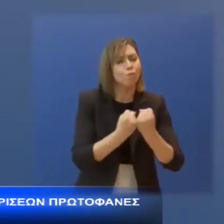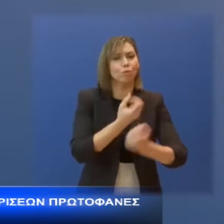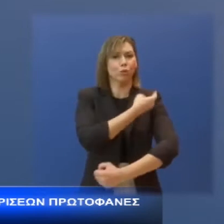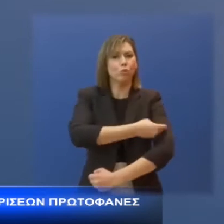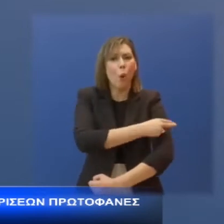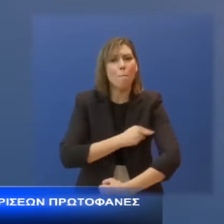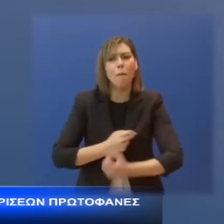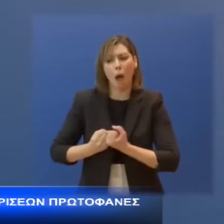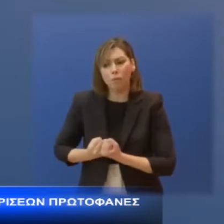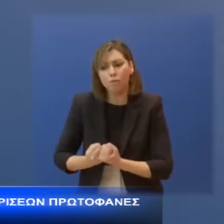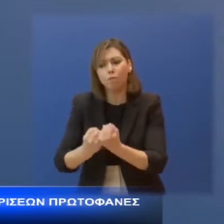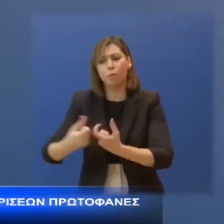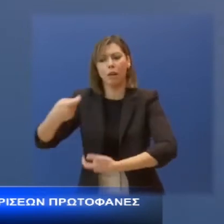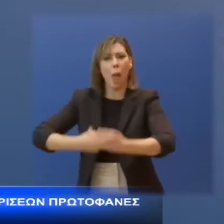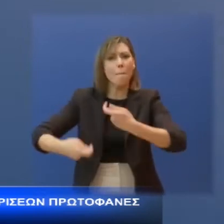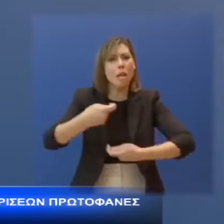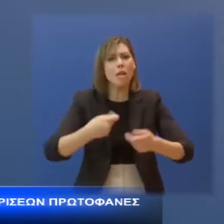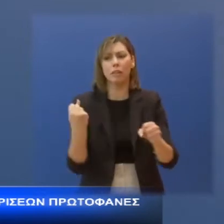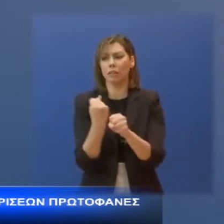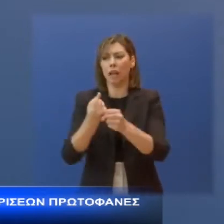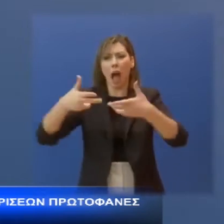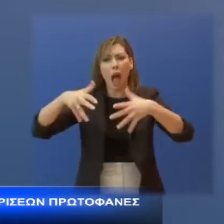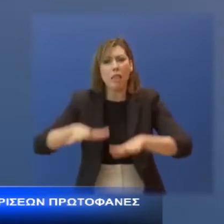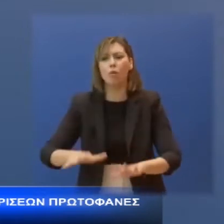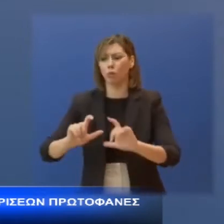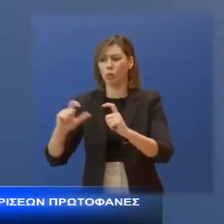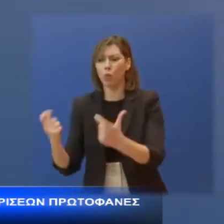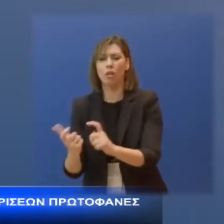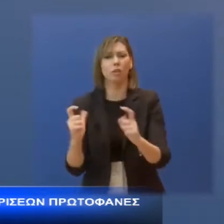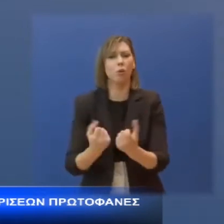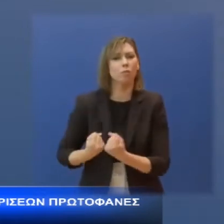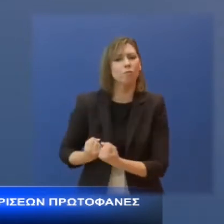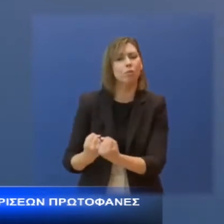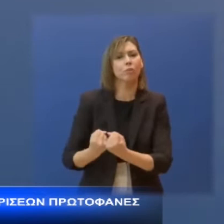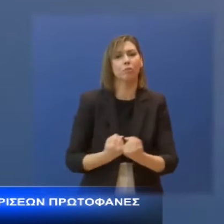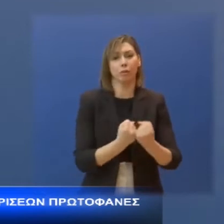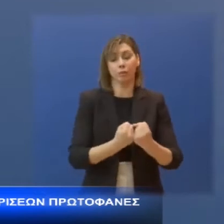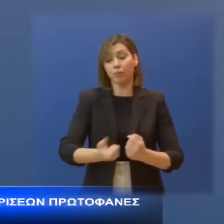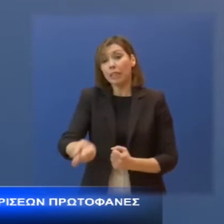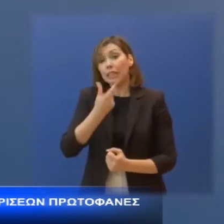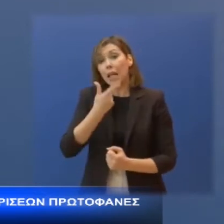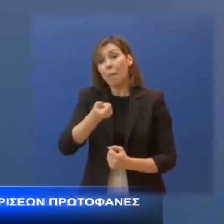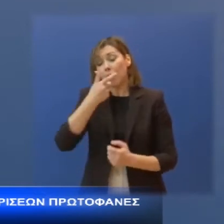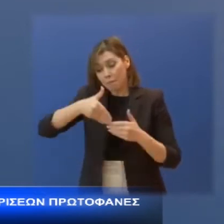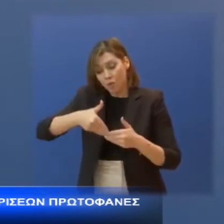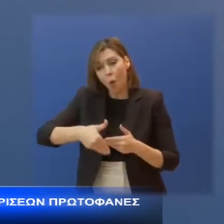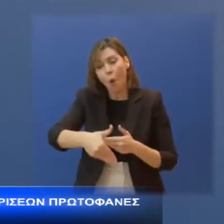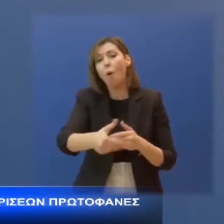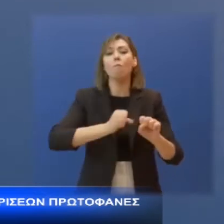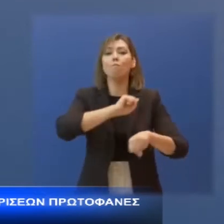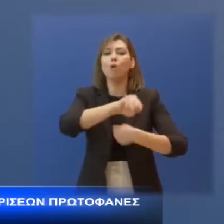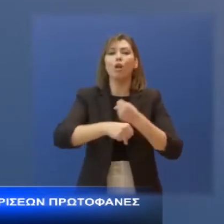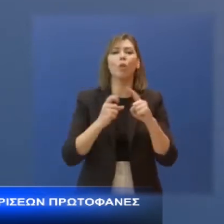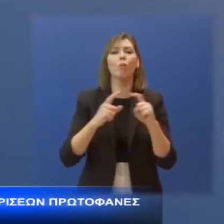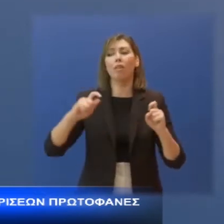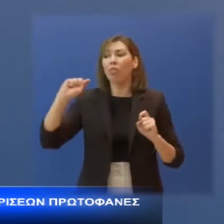ανέργους απέναντι σε επιπτώσεις της πανδημίας. Από το Σεπτέμβριο και μετά αναπτύσσουμε παρεμβάσεις για να μειώσουμε το βάρος των ενεργειακών